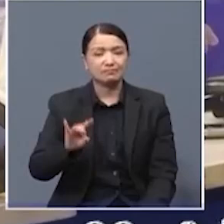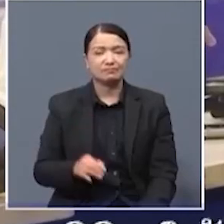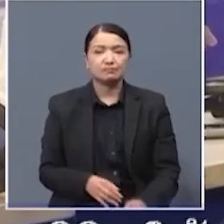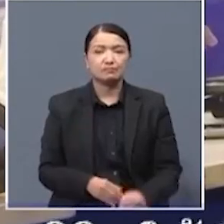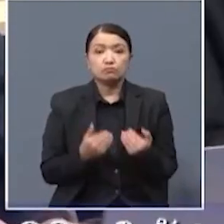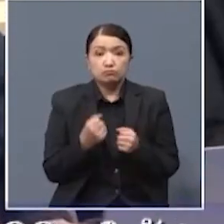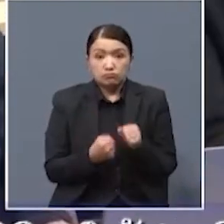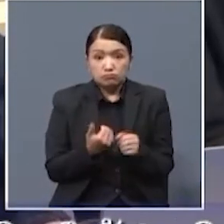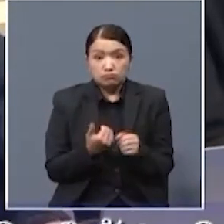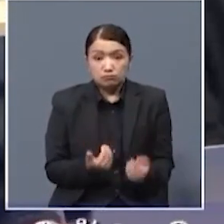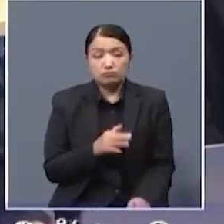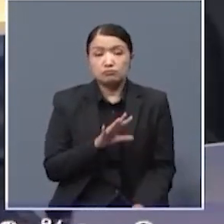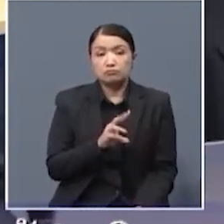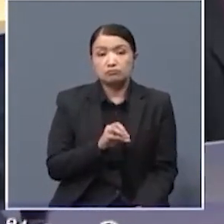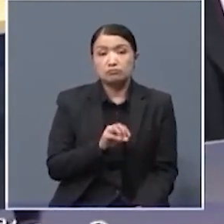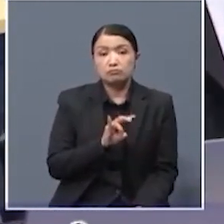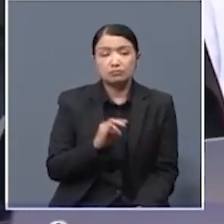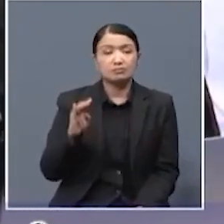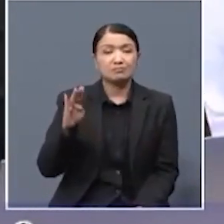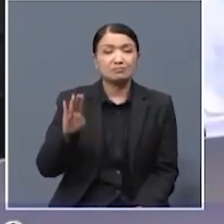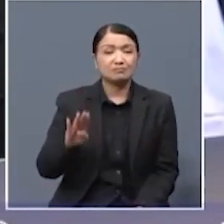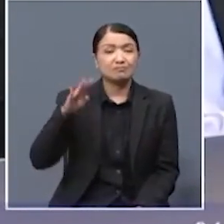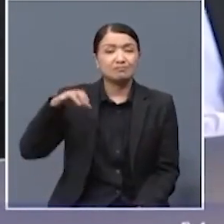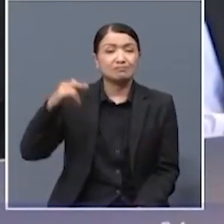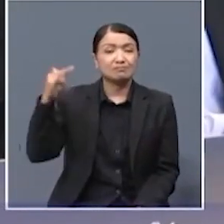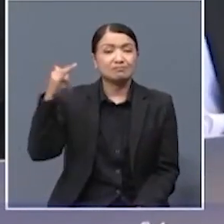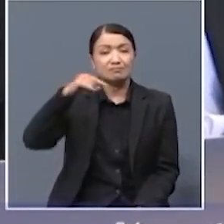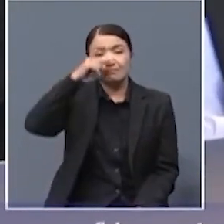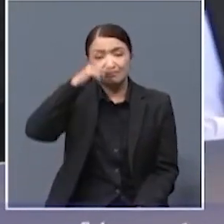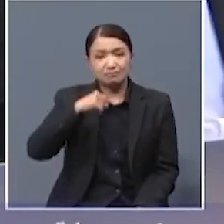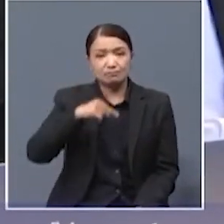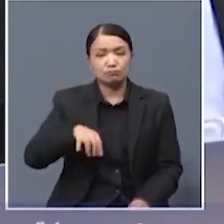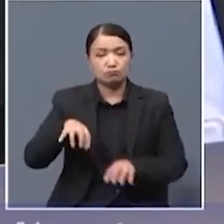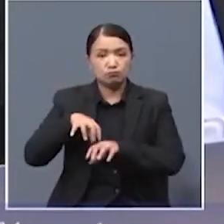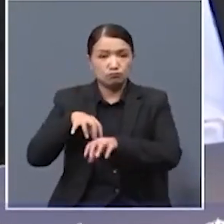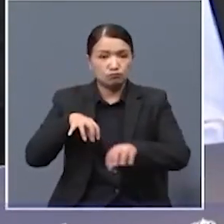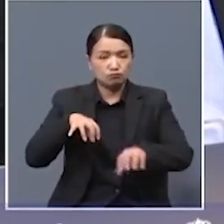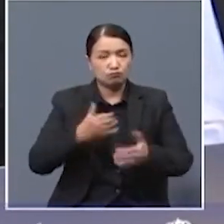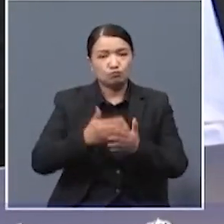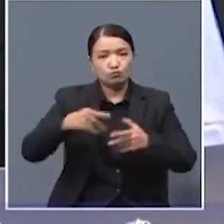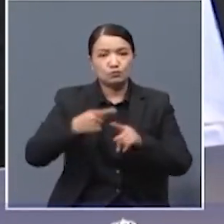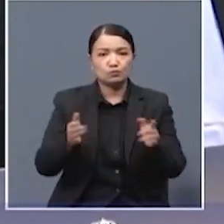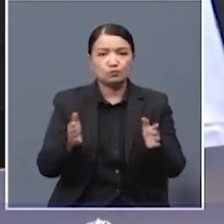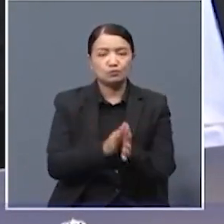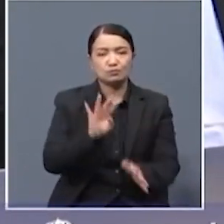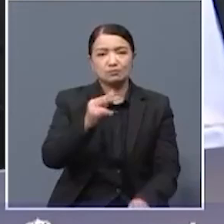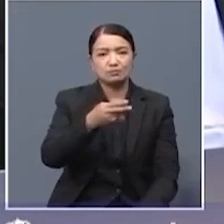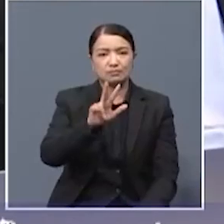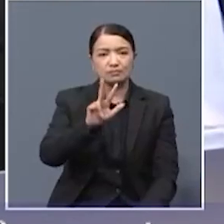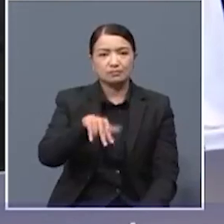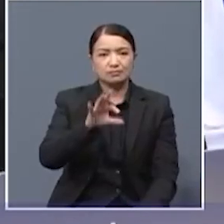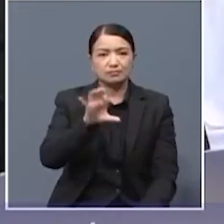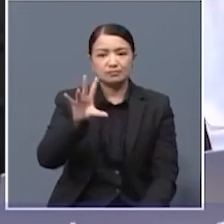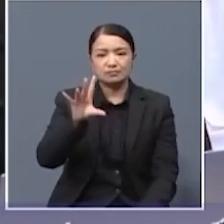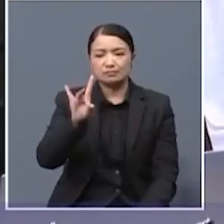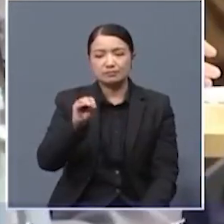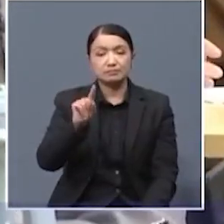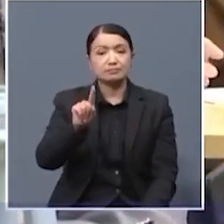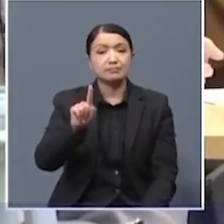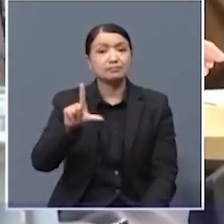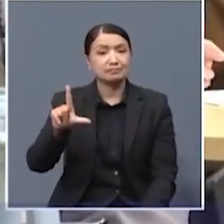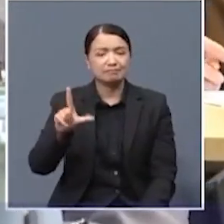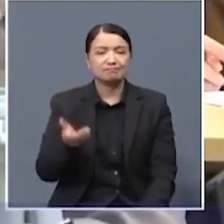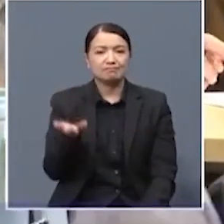2ของปีนี้ 67เนะครับบริษัทการบินไทยจำกัดแล้วก็บริษัทย่อยมีรายได้ทั้งสิ้น4381ล้าน